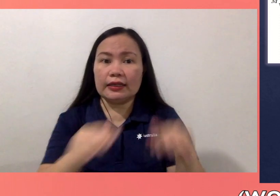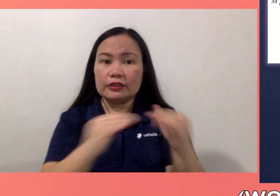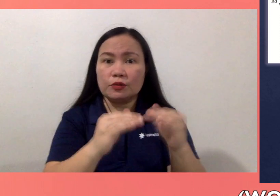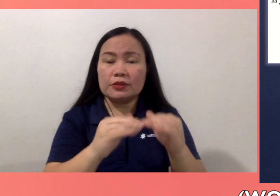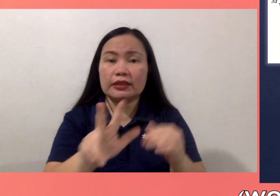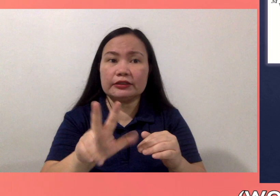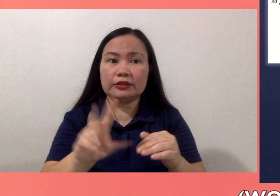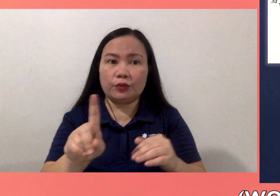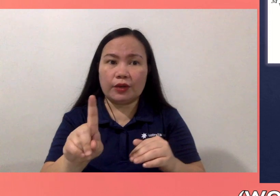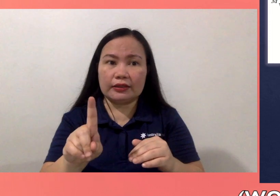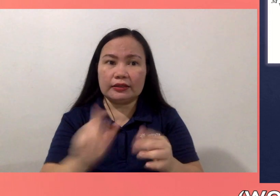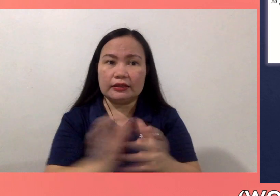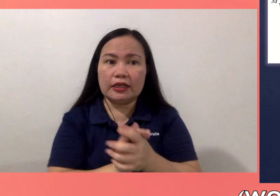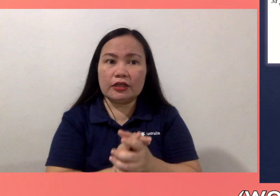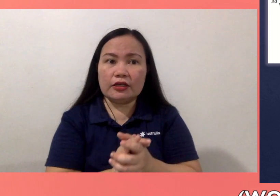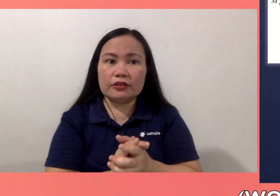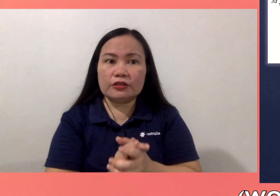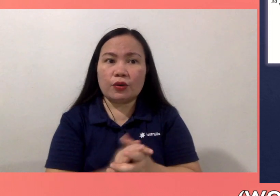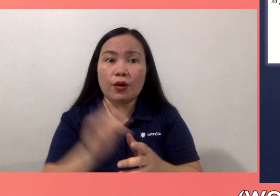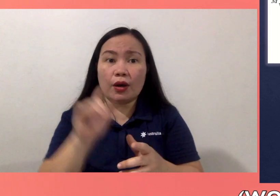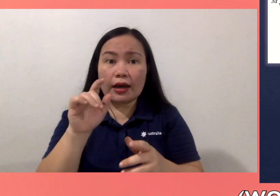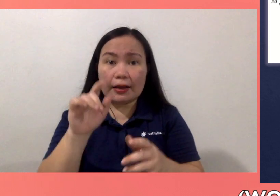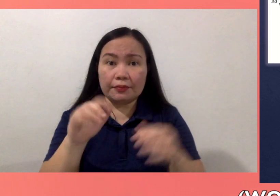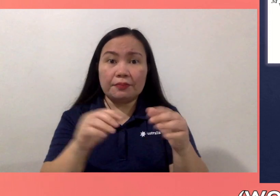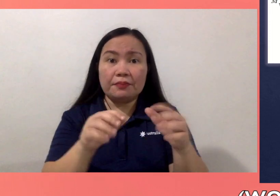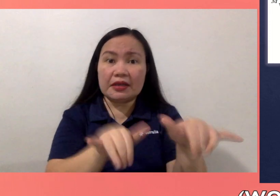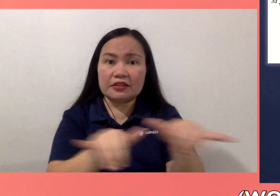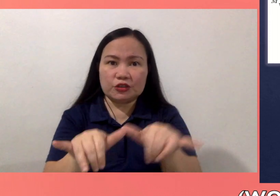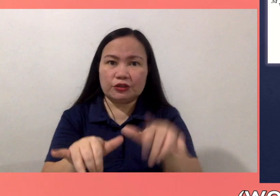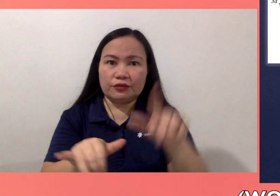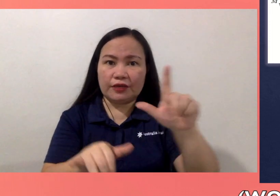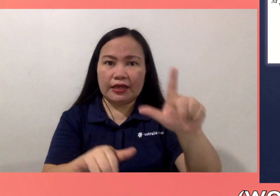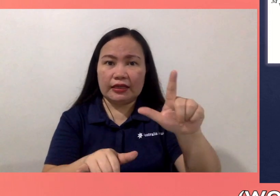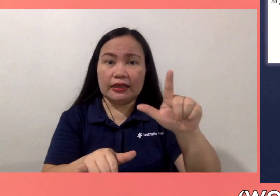angle LKM natin is 31 degree.